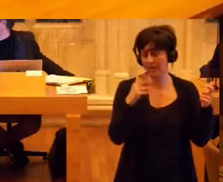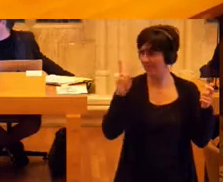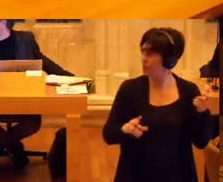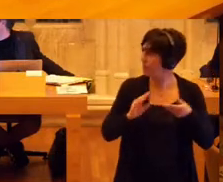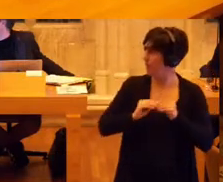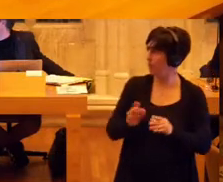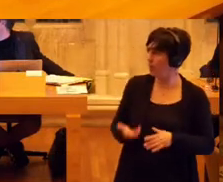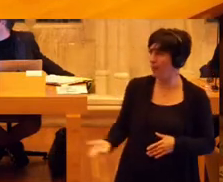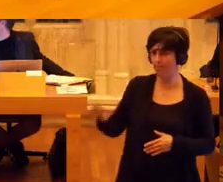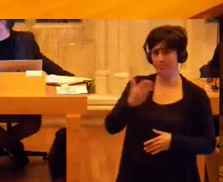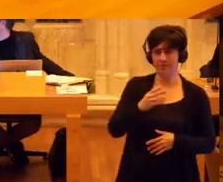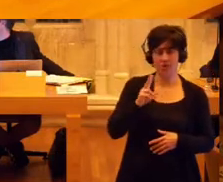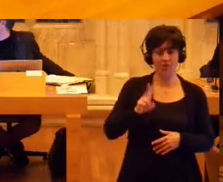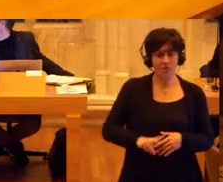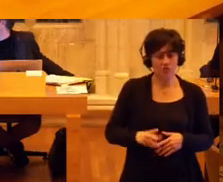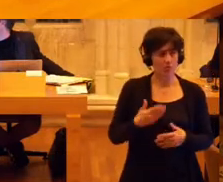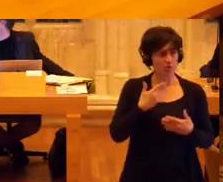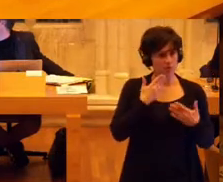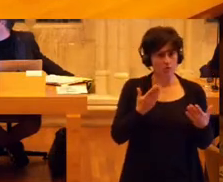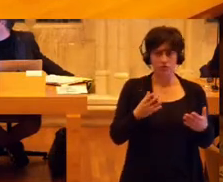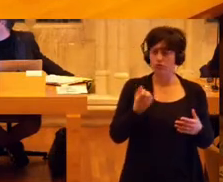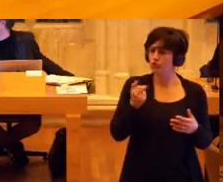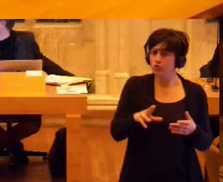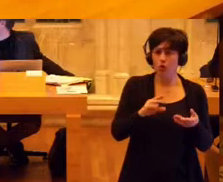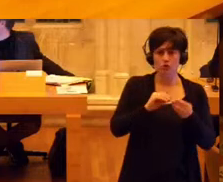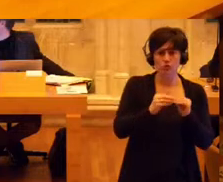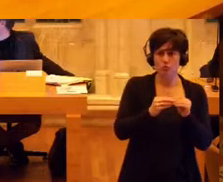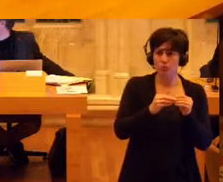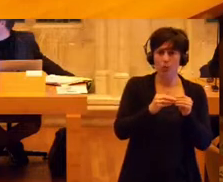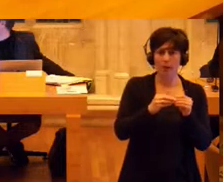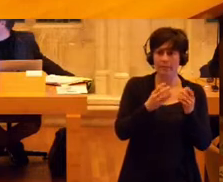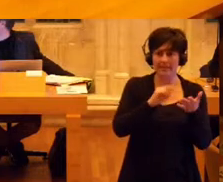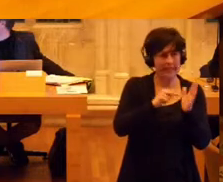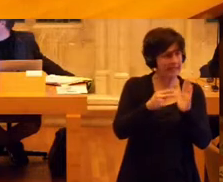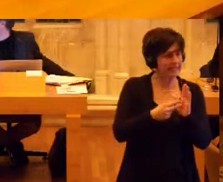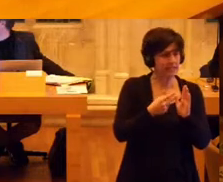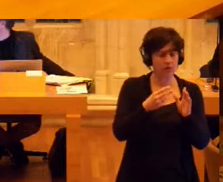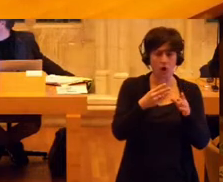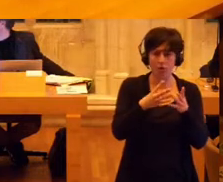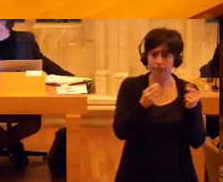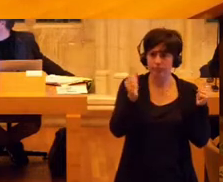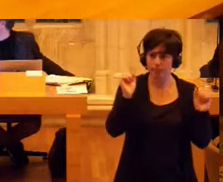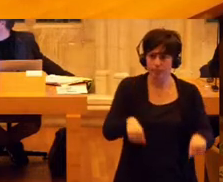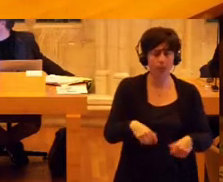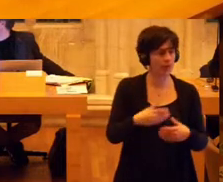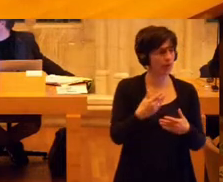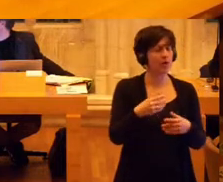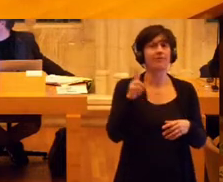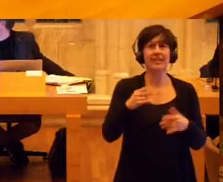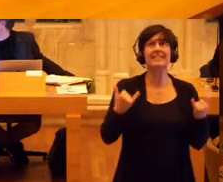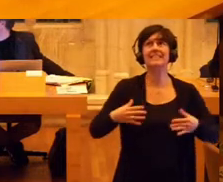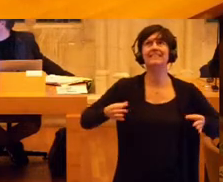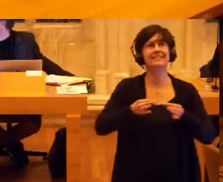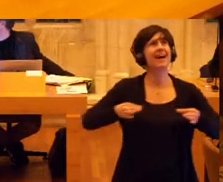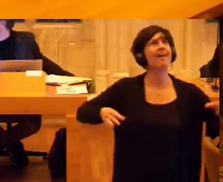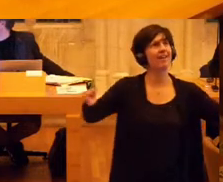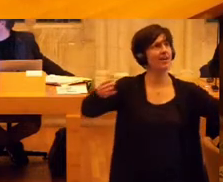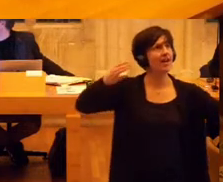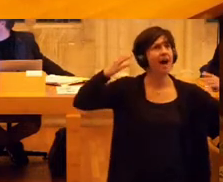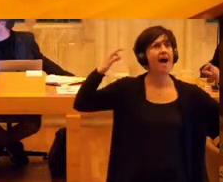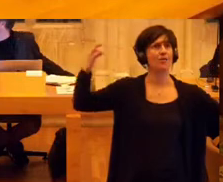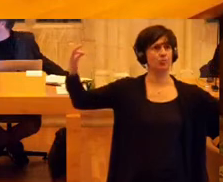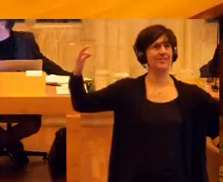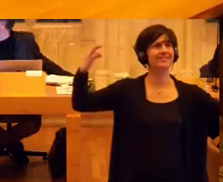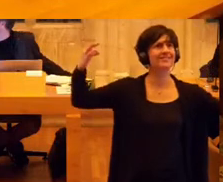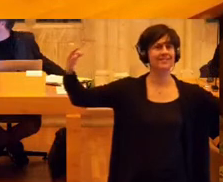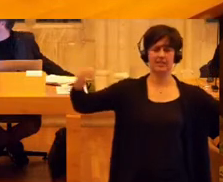quand même, parce qu'on ne m'enlèvera pas de l'idée qu'on doit y avoir des solutions techniques pour qu'on arrive à s'entendre, même si l'acoustique de la salle est particulière, enfin la configuration de